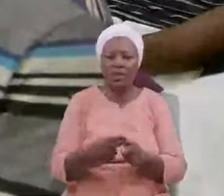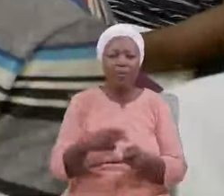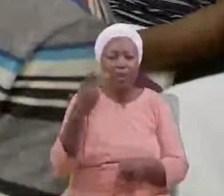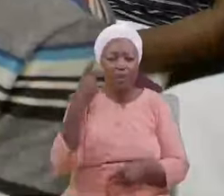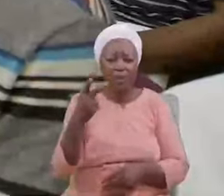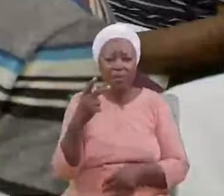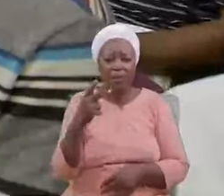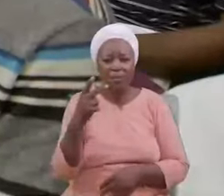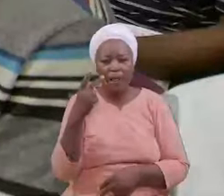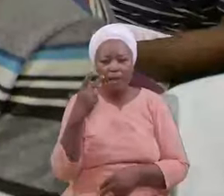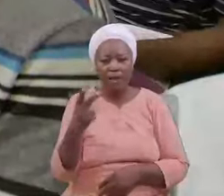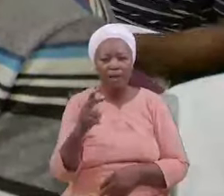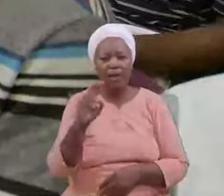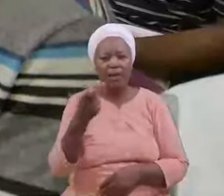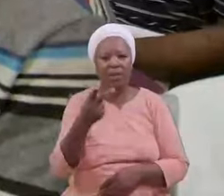Voyons,